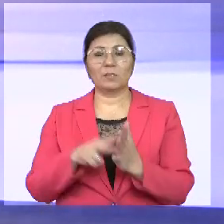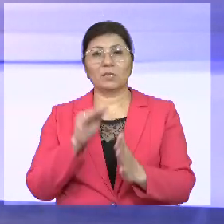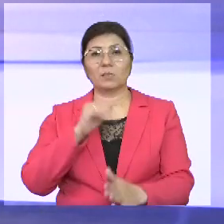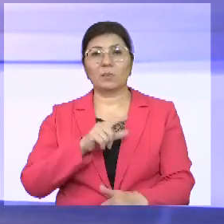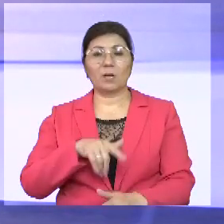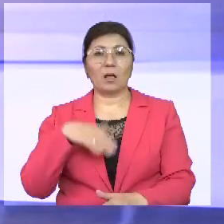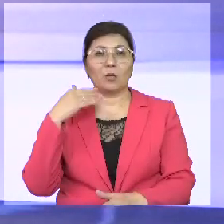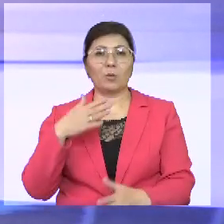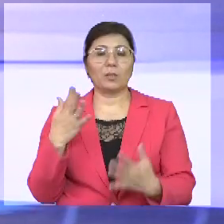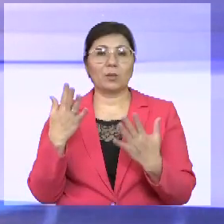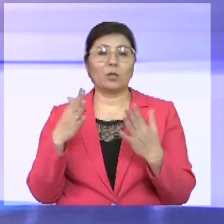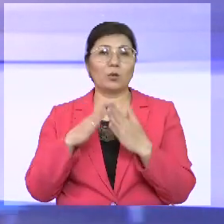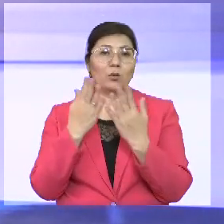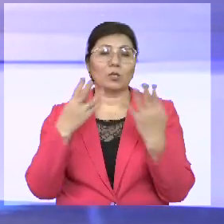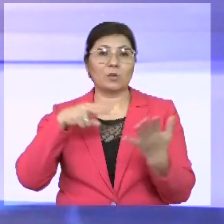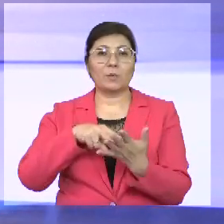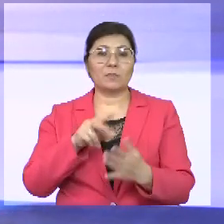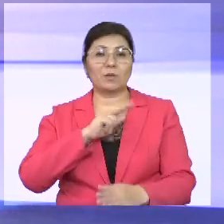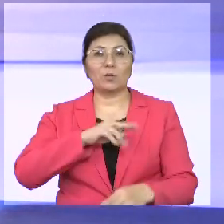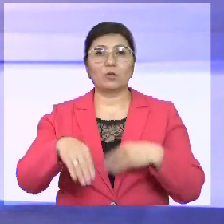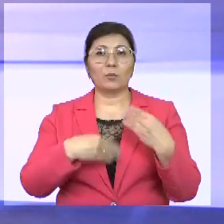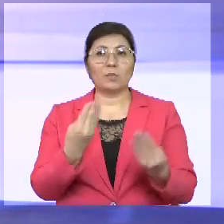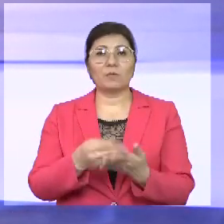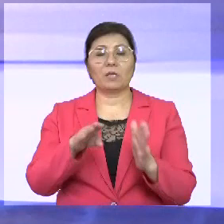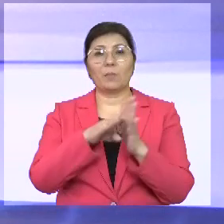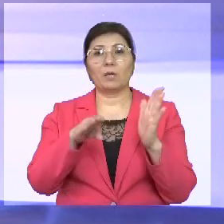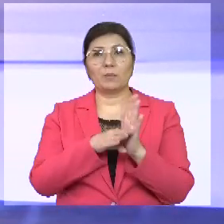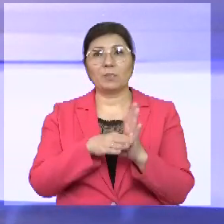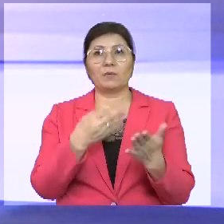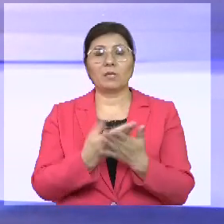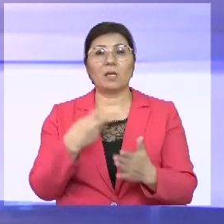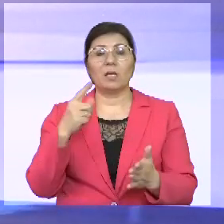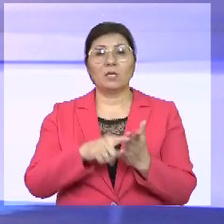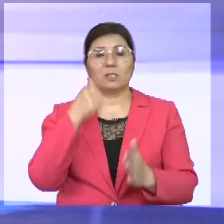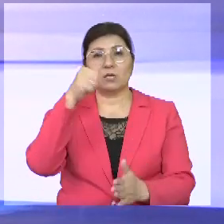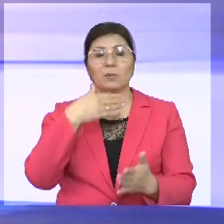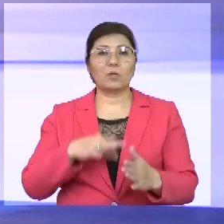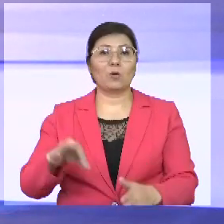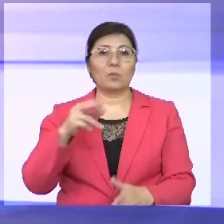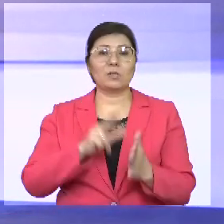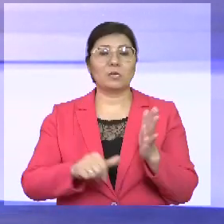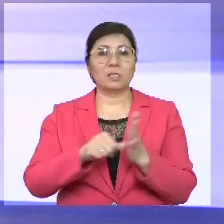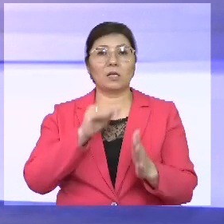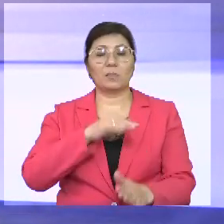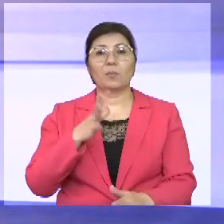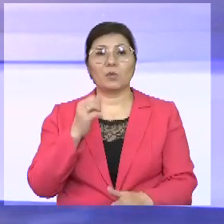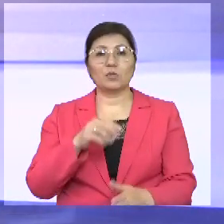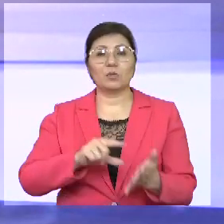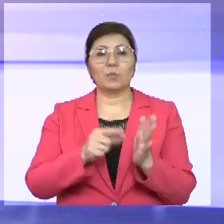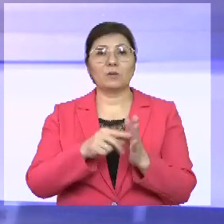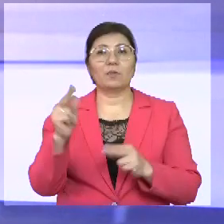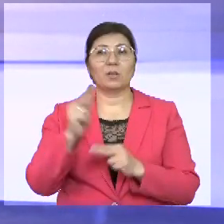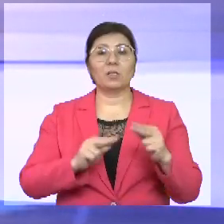28 мың ақтөбелік үй кезегінде тұр. Азаматтарды баспанамен қамтамасыз ету бағдарламаларының аясында 7 жыл ішінде облыста 86.500 пәтер